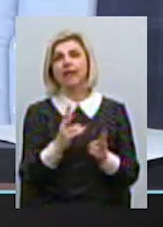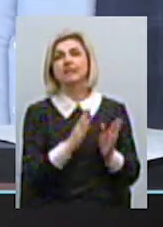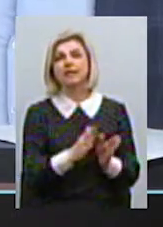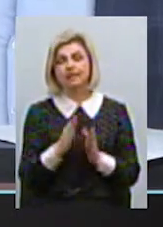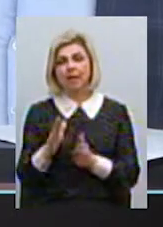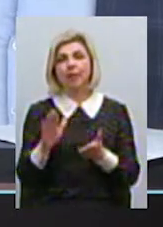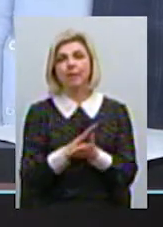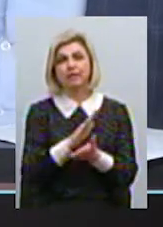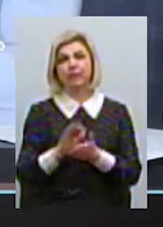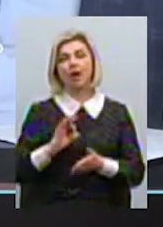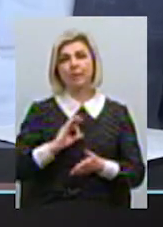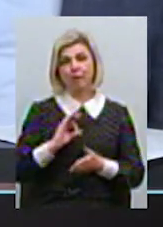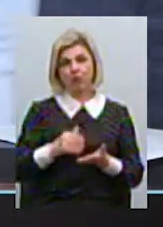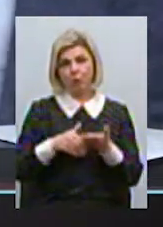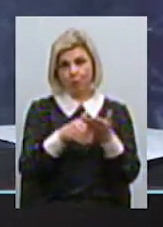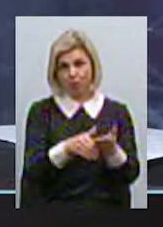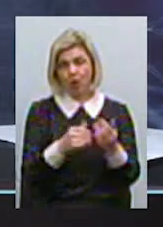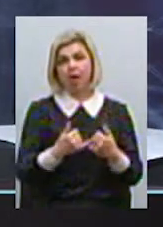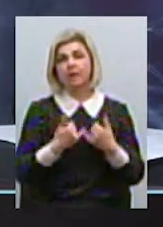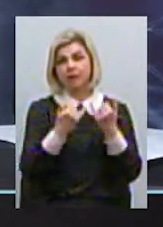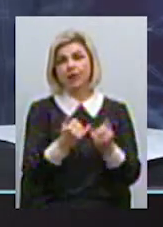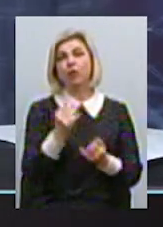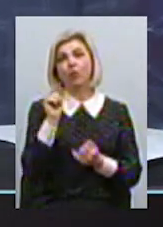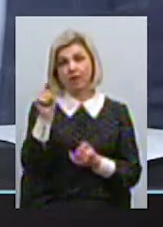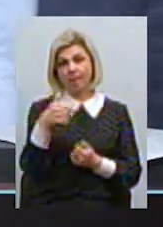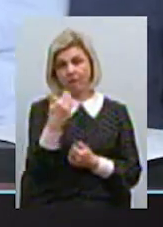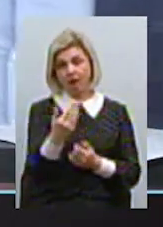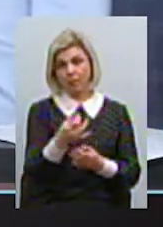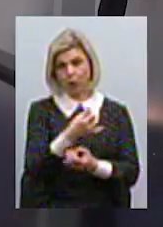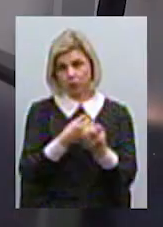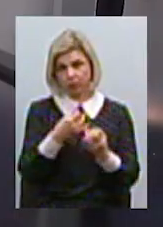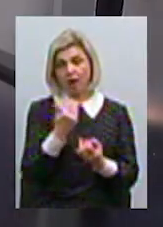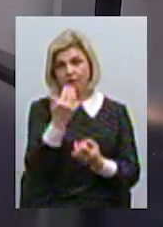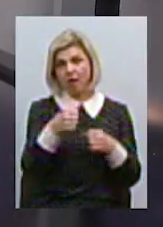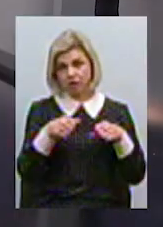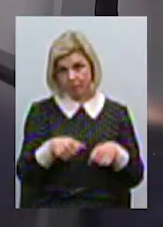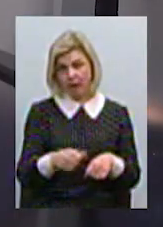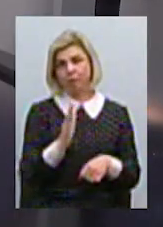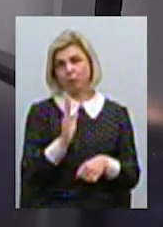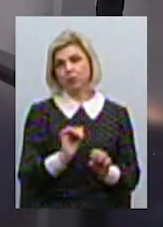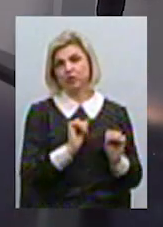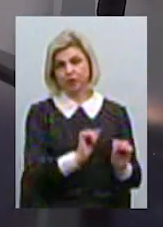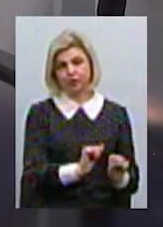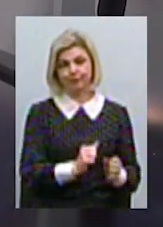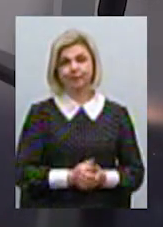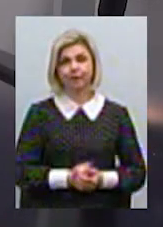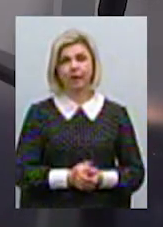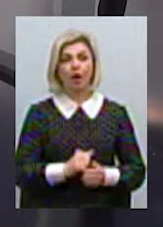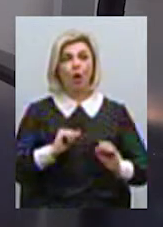безкоштовної правової допомоги, вам дадуть консультацію і ваше право буде захищено. Колеги, якщо у вас є запитання до Романа Івановича, будь